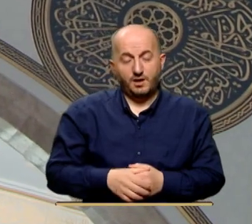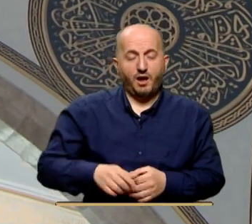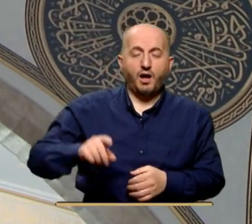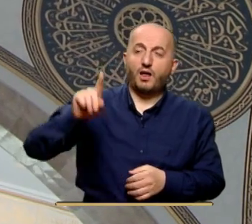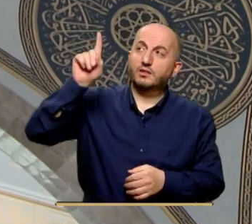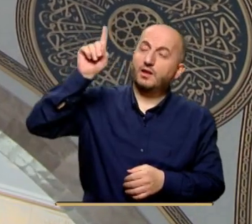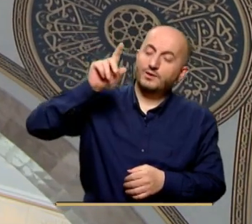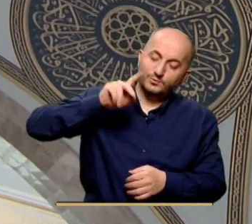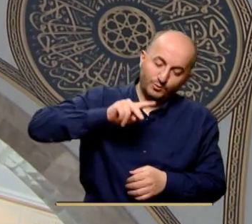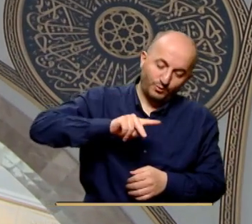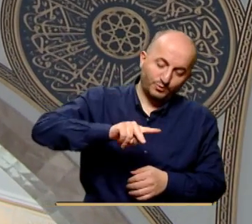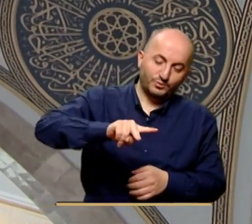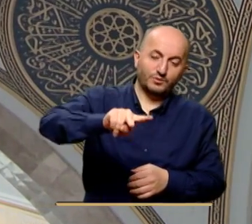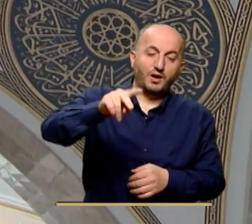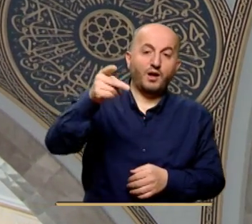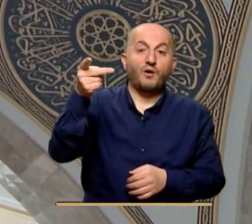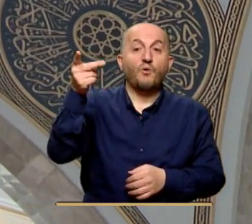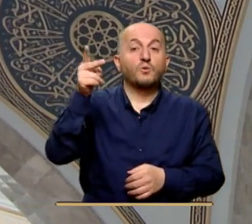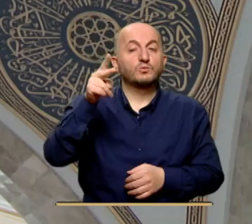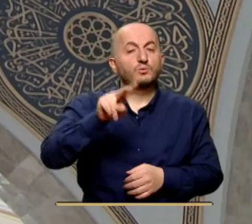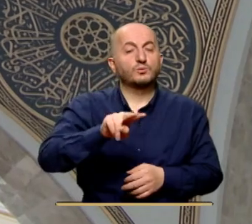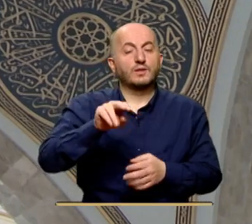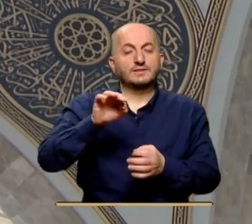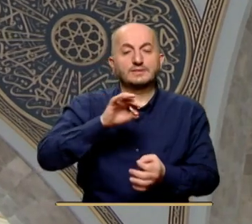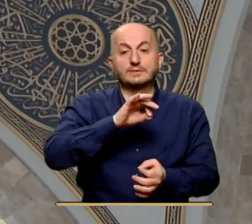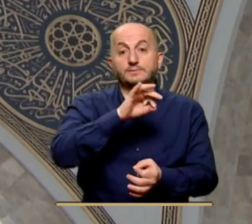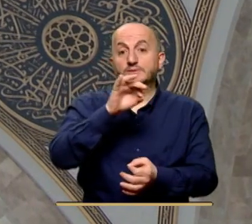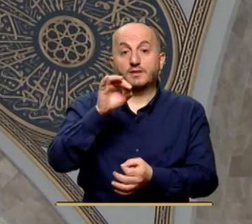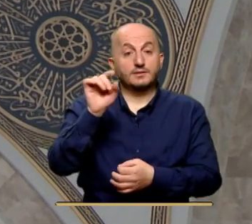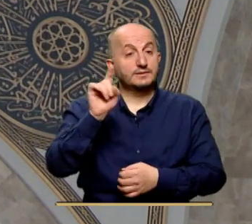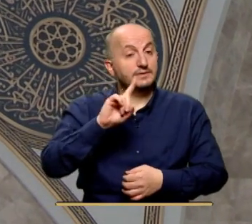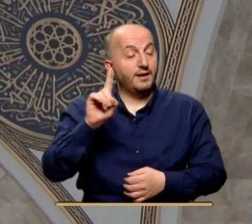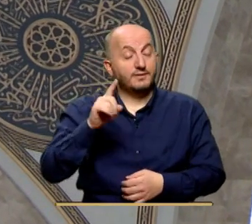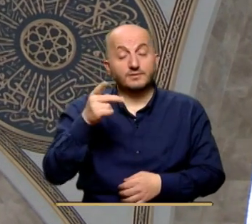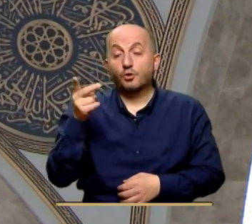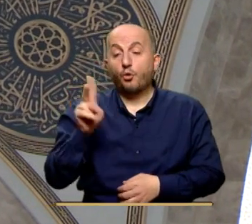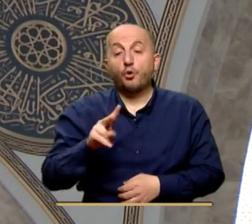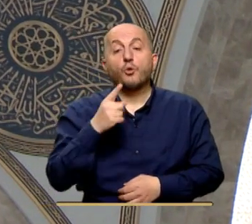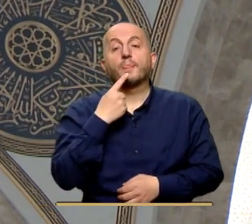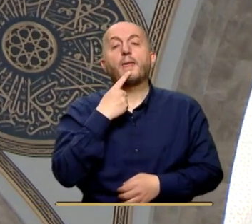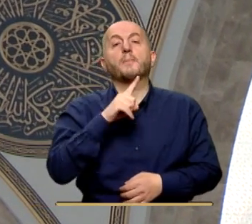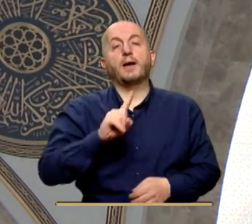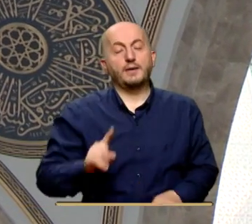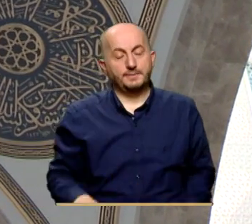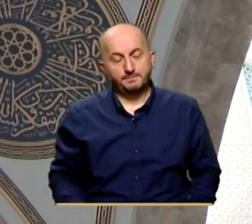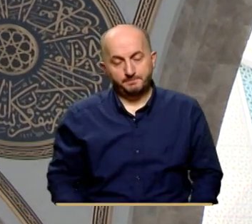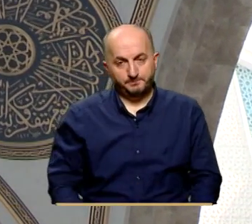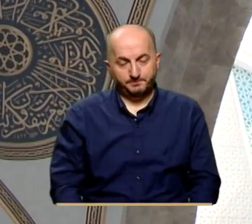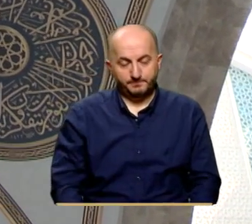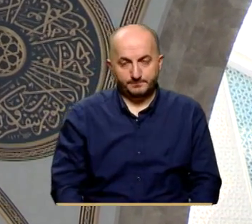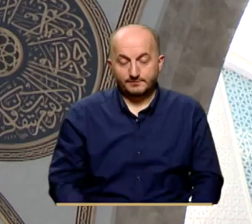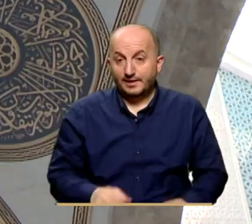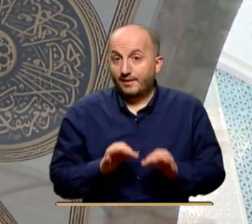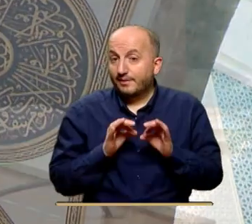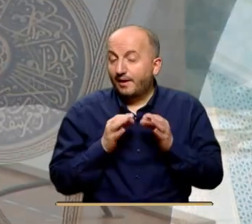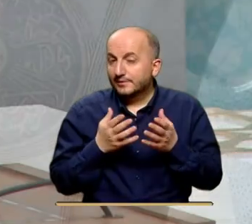Allah yolunda öldürülen kimselere sakın ölüler demeyin. Peki